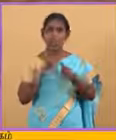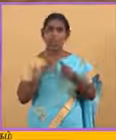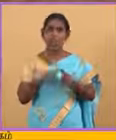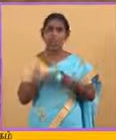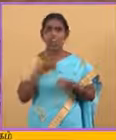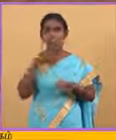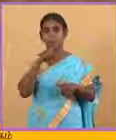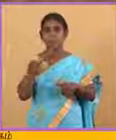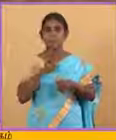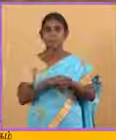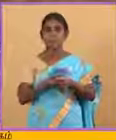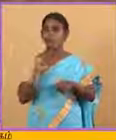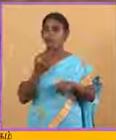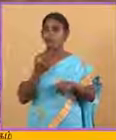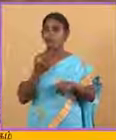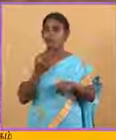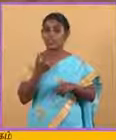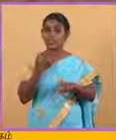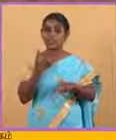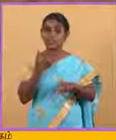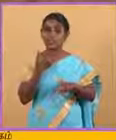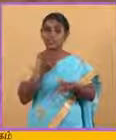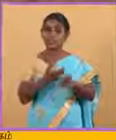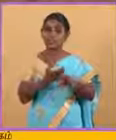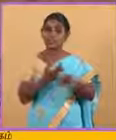தவறு, ஏனென்றால் நான் கல் என்னை